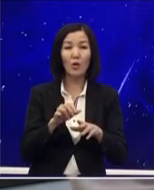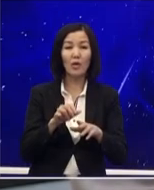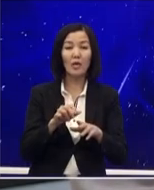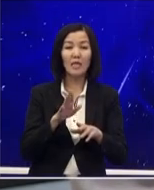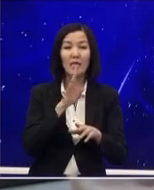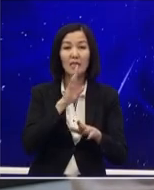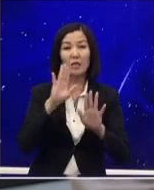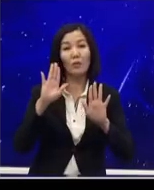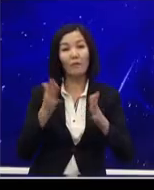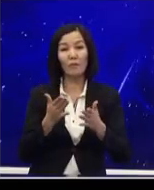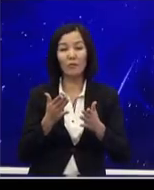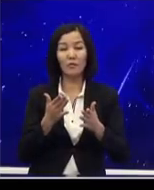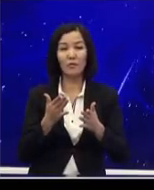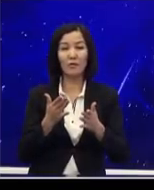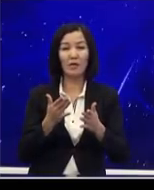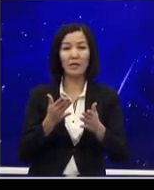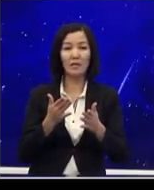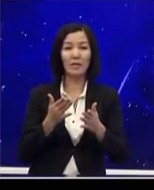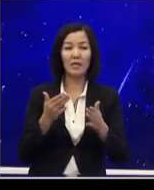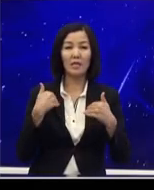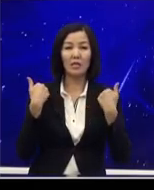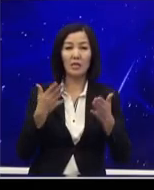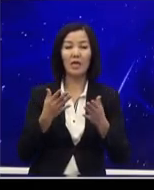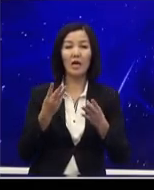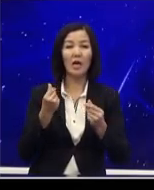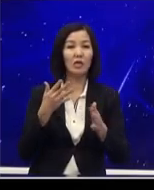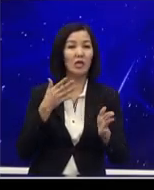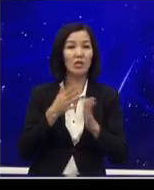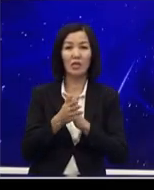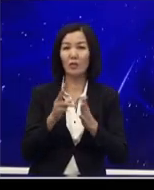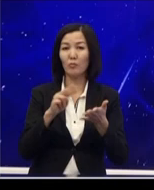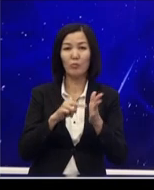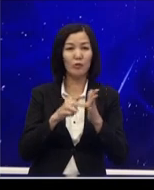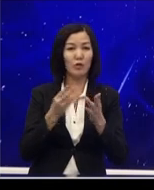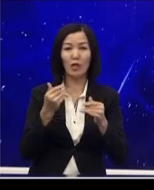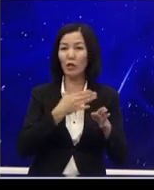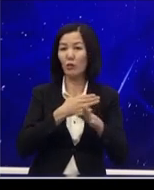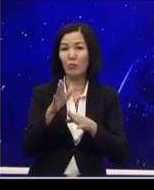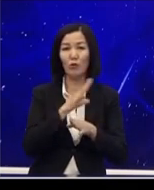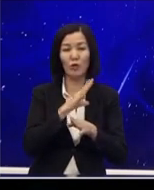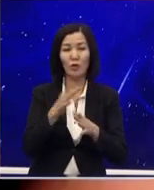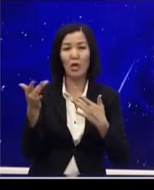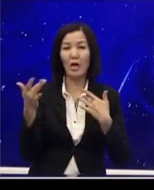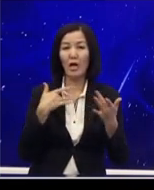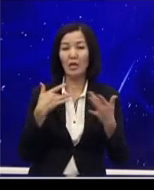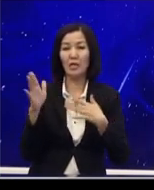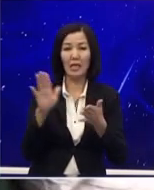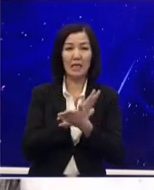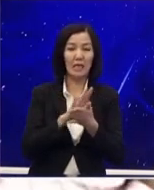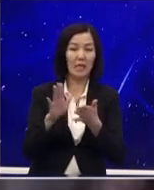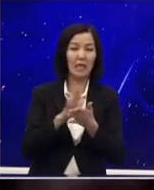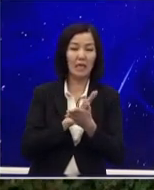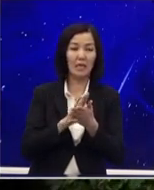комедиялық ситуациялар. Фильм ешбір шығынсыз түсірілді. Бюджеттен қаражат бөлінген жоқ, актерлерге де гонорар